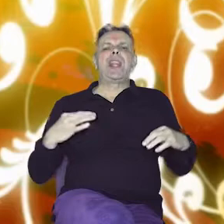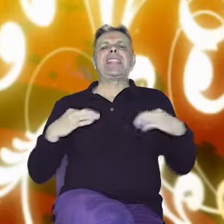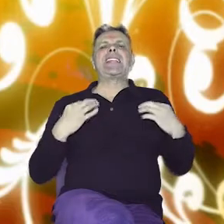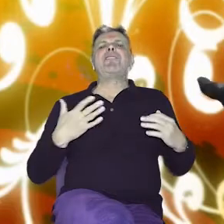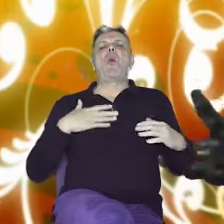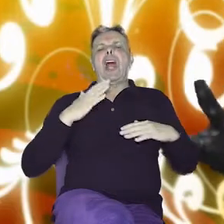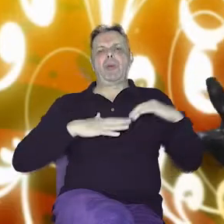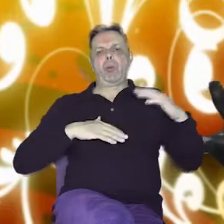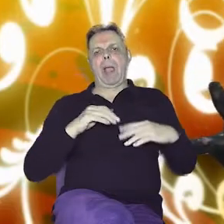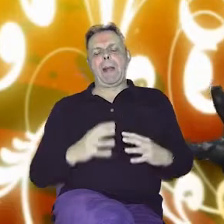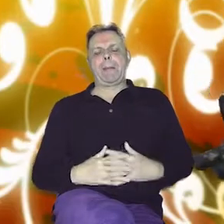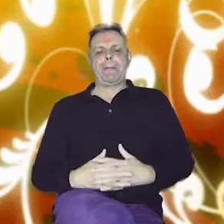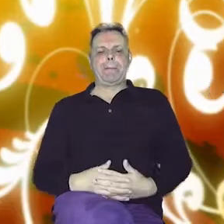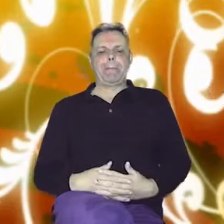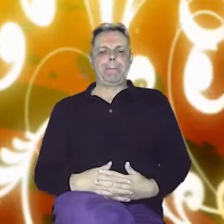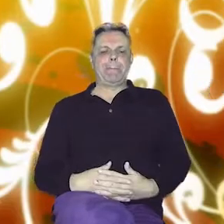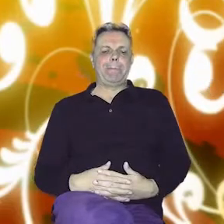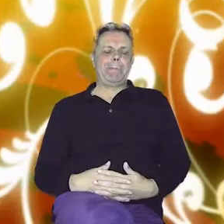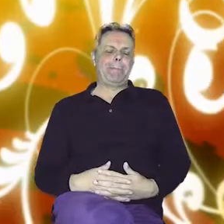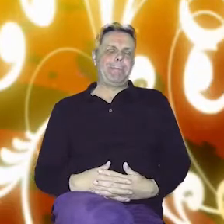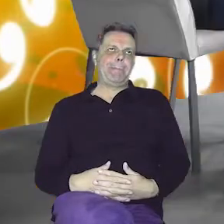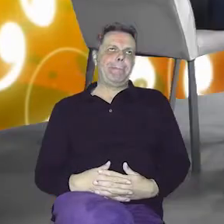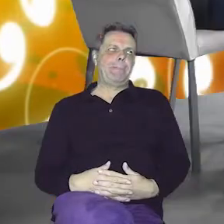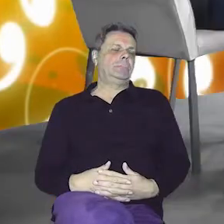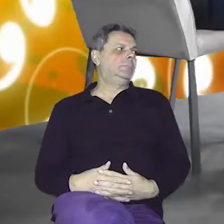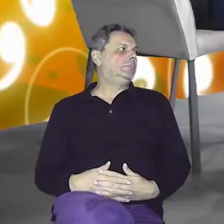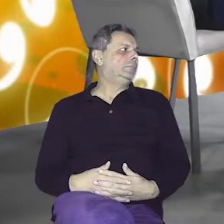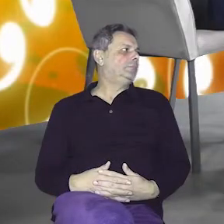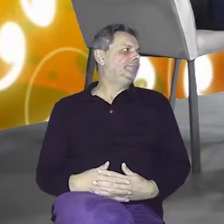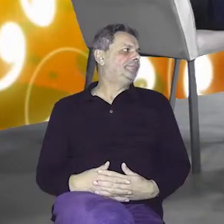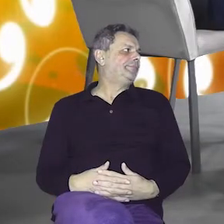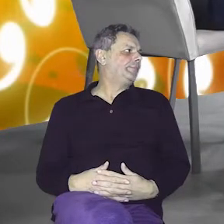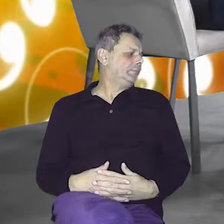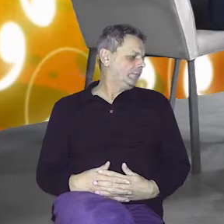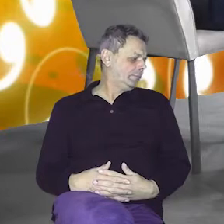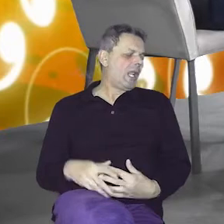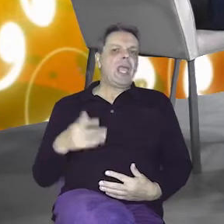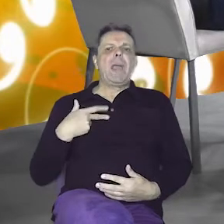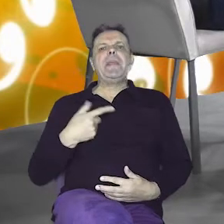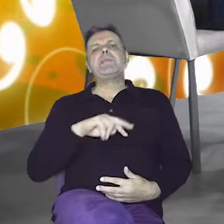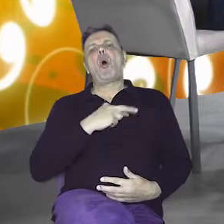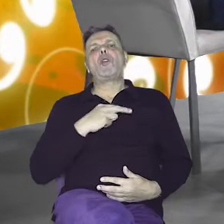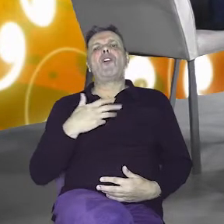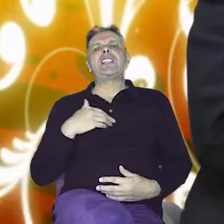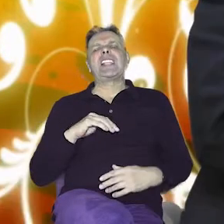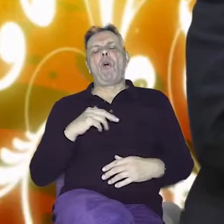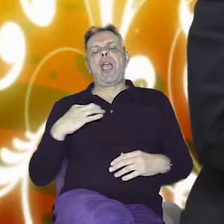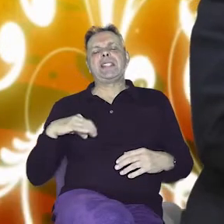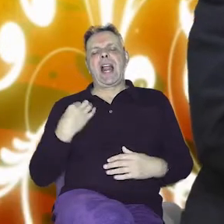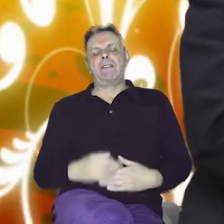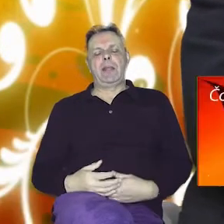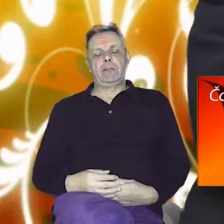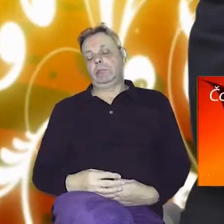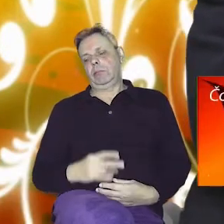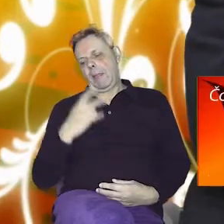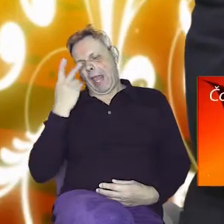našim rukama. Evo, molim vas, doktor Huljev, mi smo ipak 80% odgovorni za svoje zdravlje, kako god. Pa naravno, mislim, naravno da